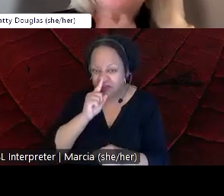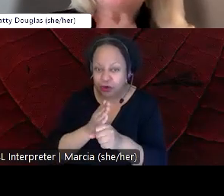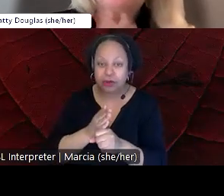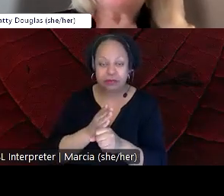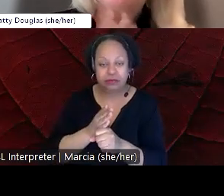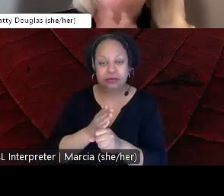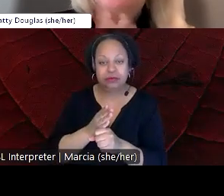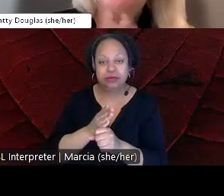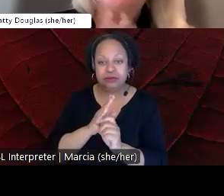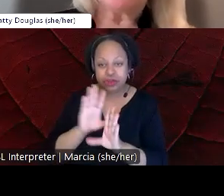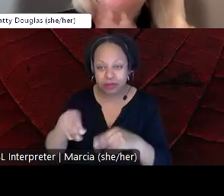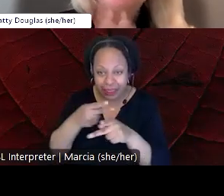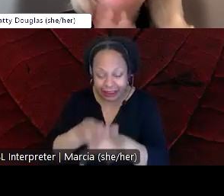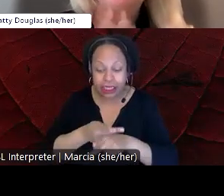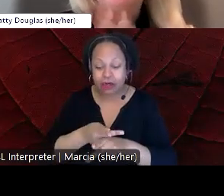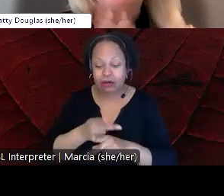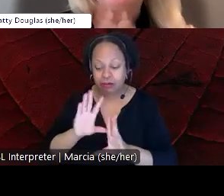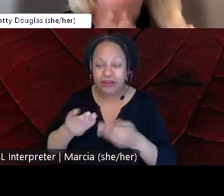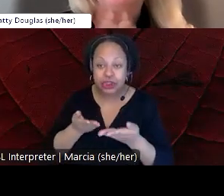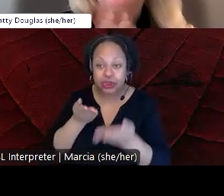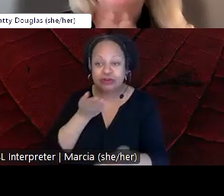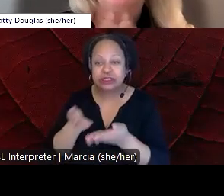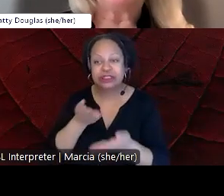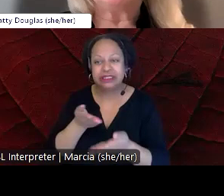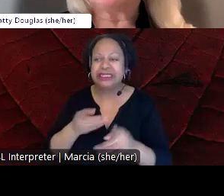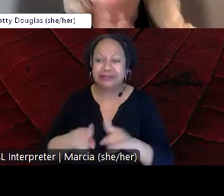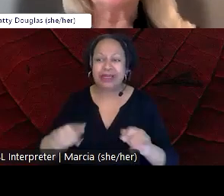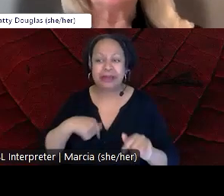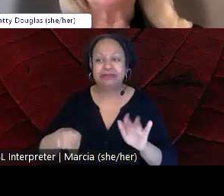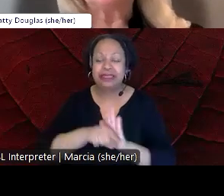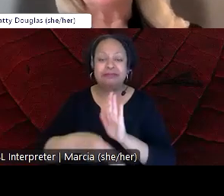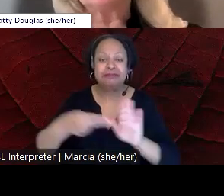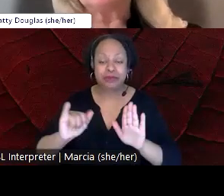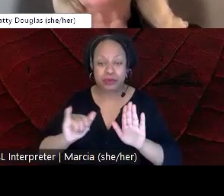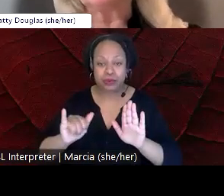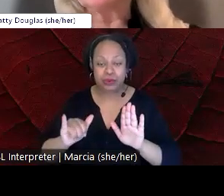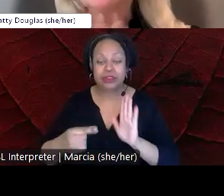ou de services. Et il y a aussi des stéréotypes qui accompagnent